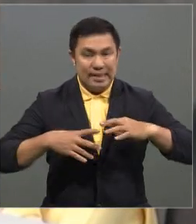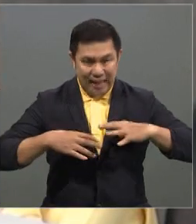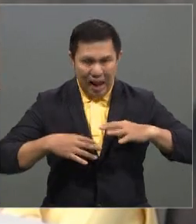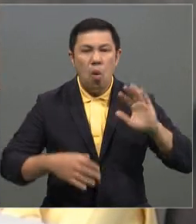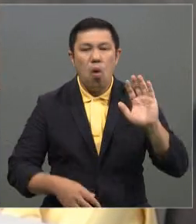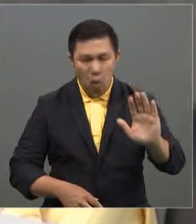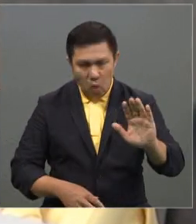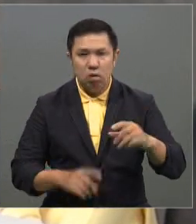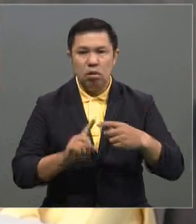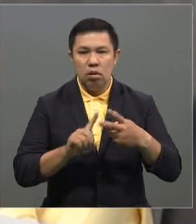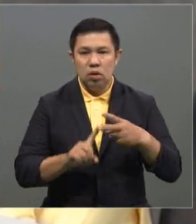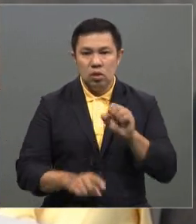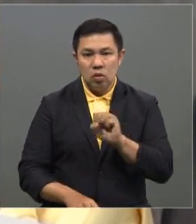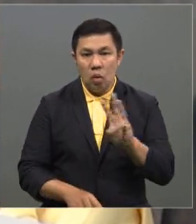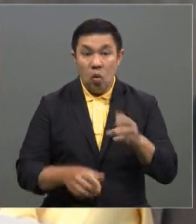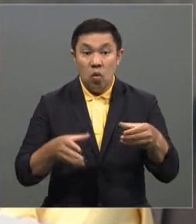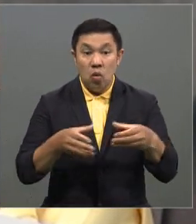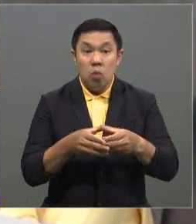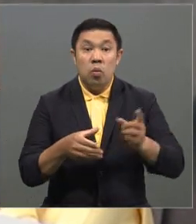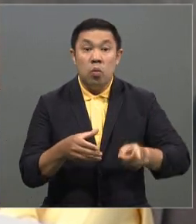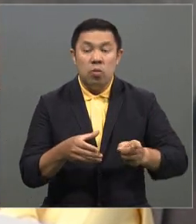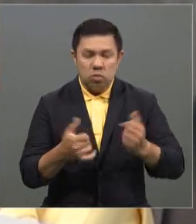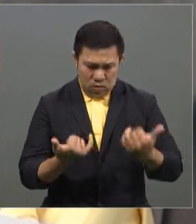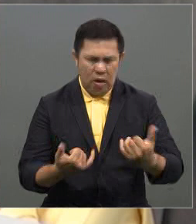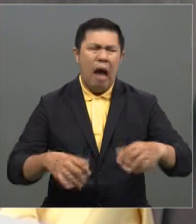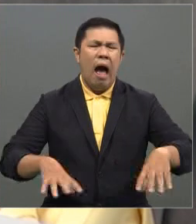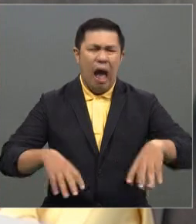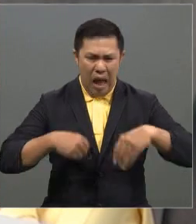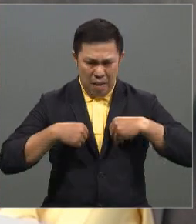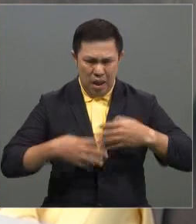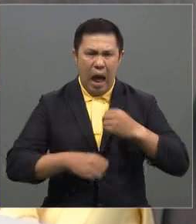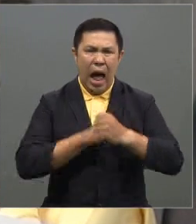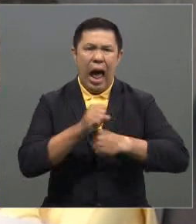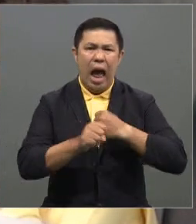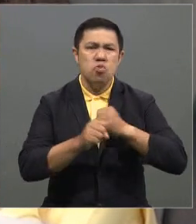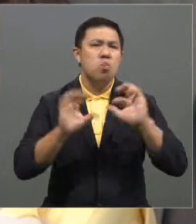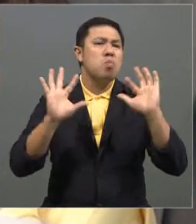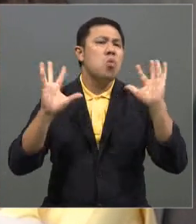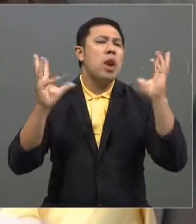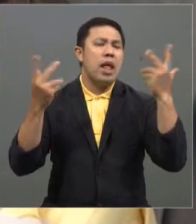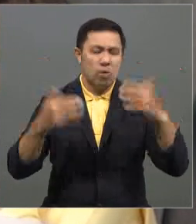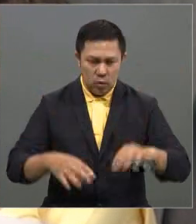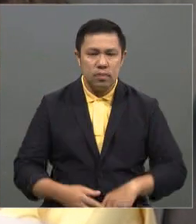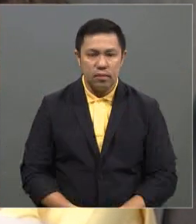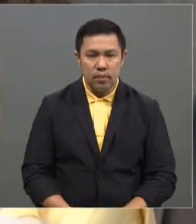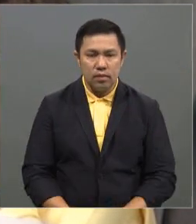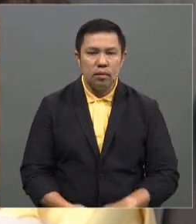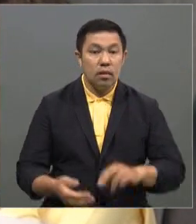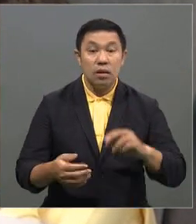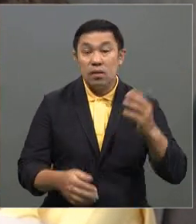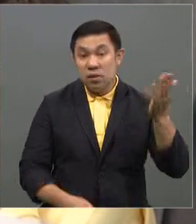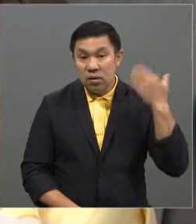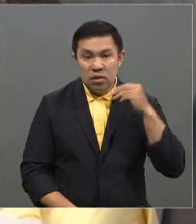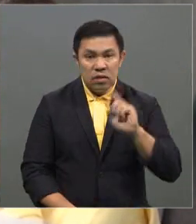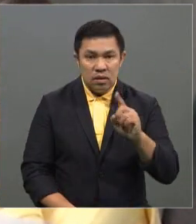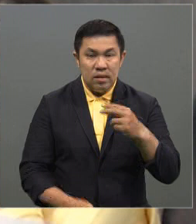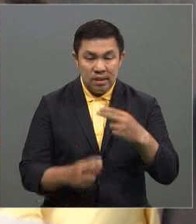ด้วยว่าสวชุดปัจจุบันเนี่ยควรยอมรับว่าหมดวาระของตนเองแล้วคือก่อนหน้านี้เราจะ